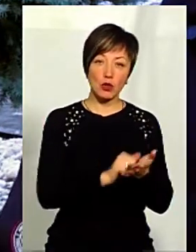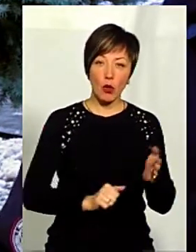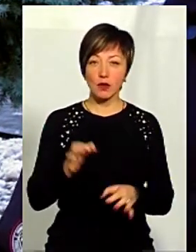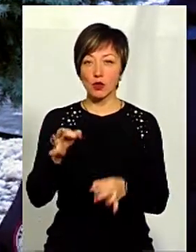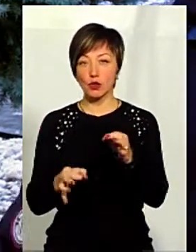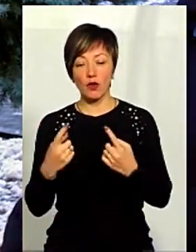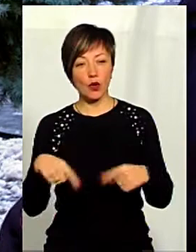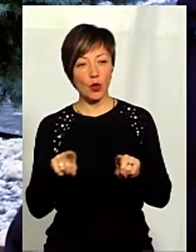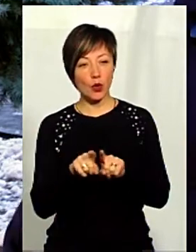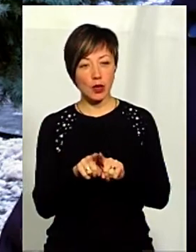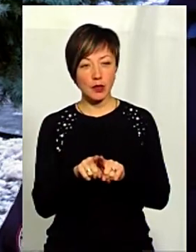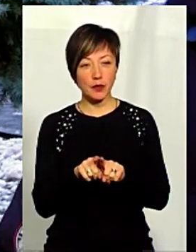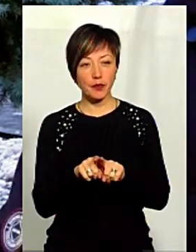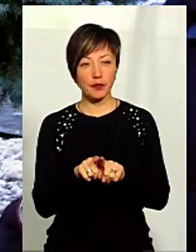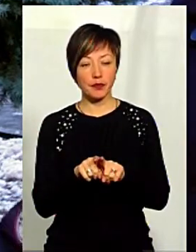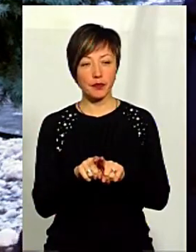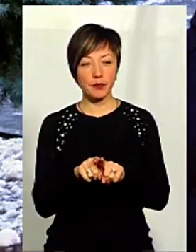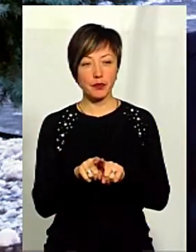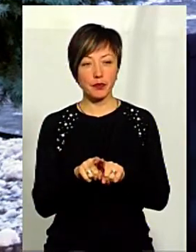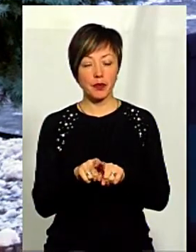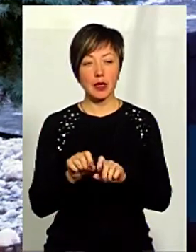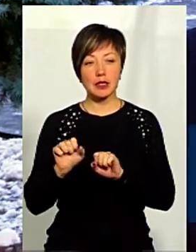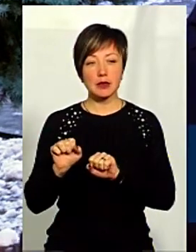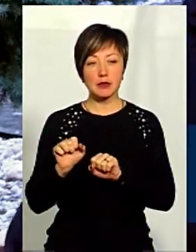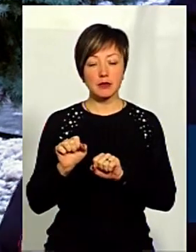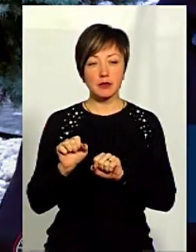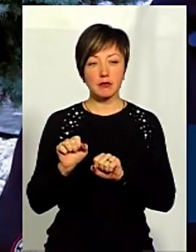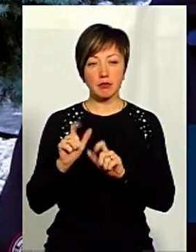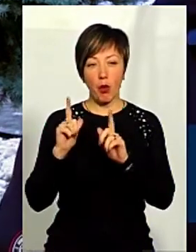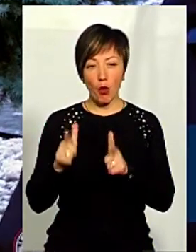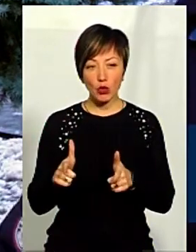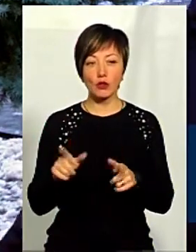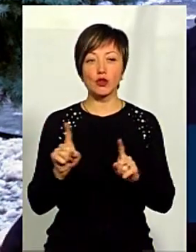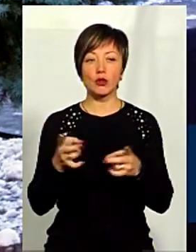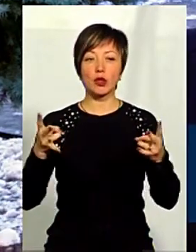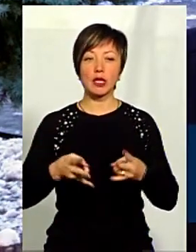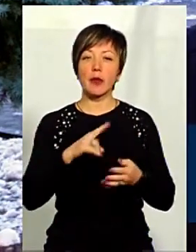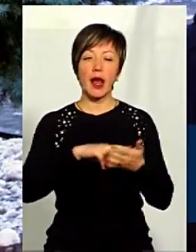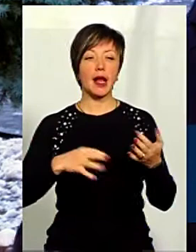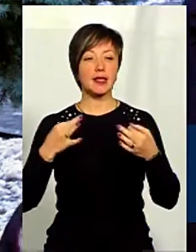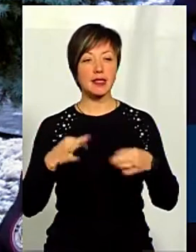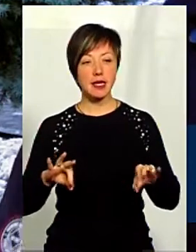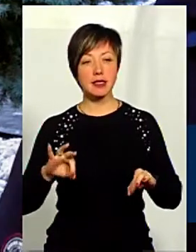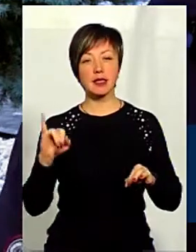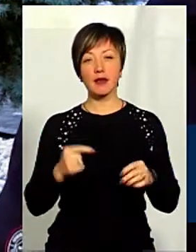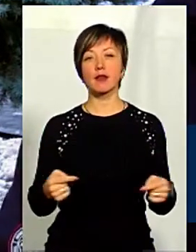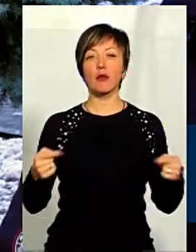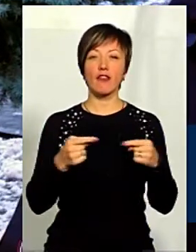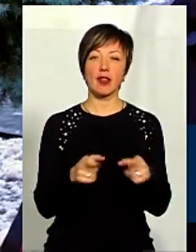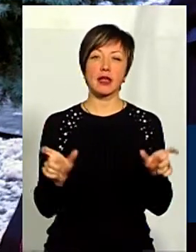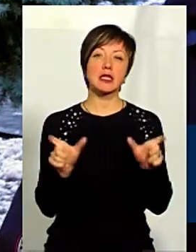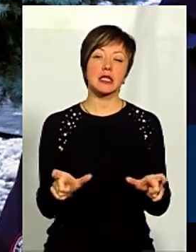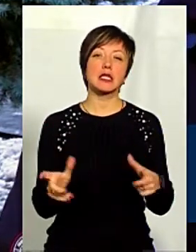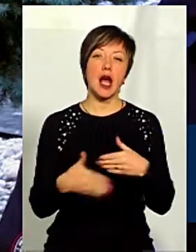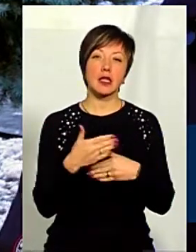судові органи вставали на ту сторону, що потрібна ліцензія, і відповідно санкції виносились